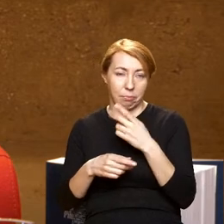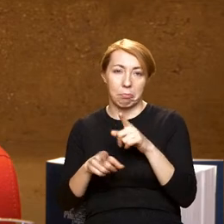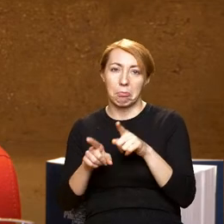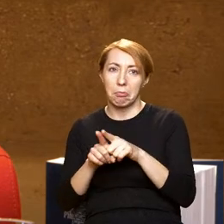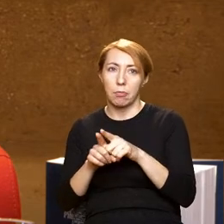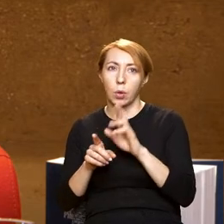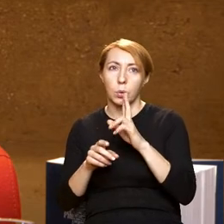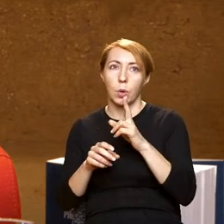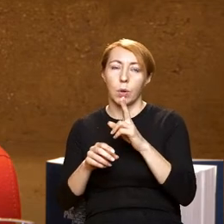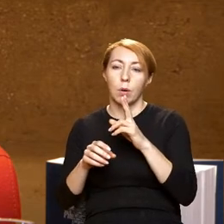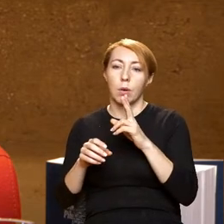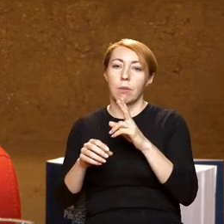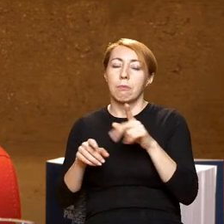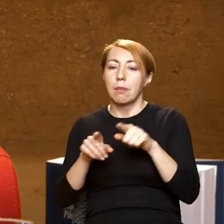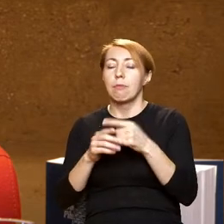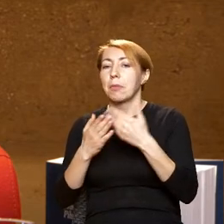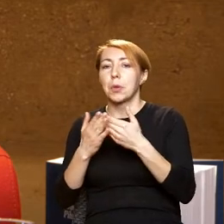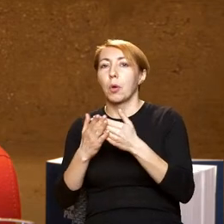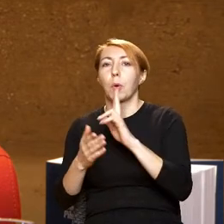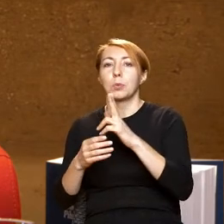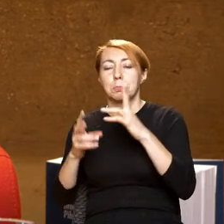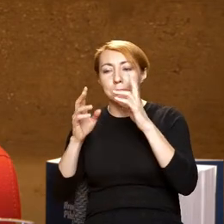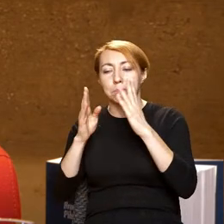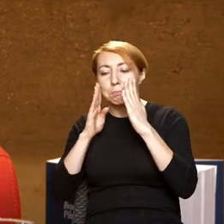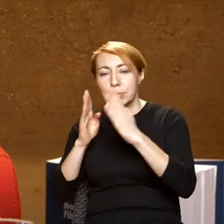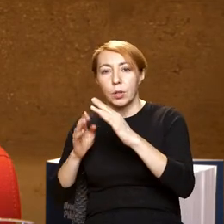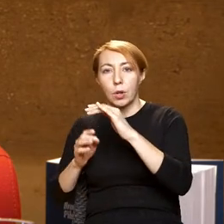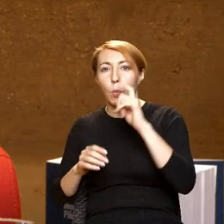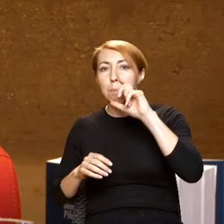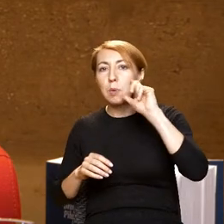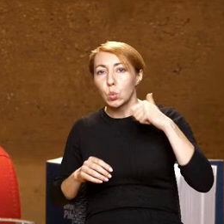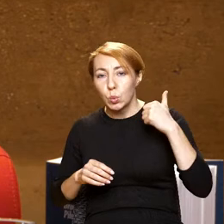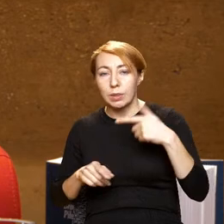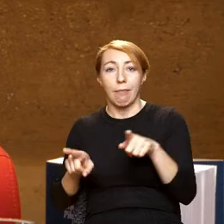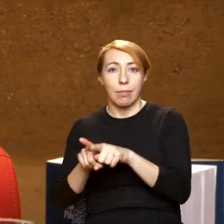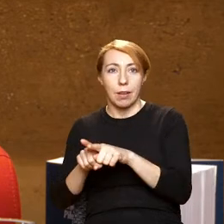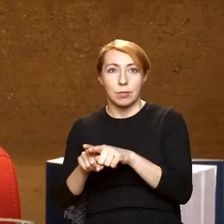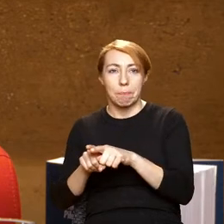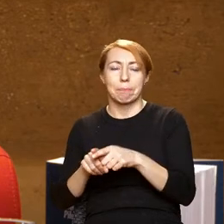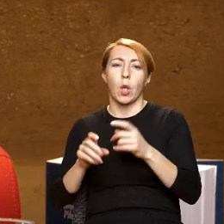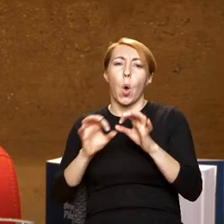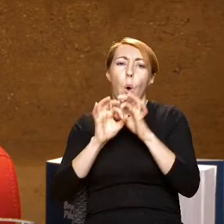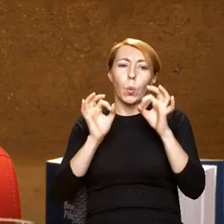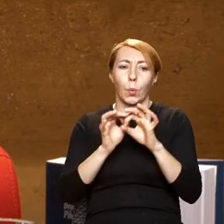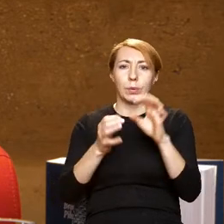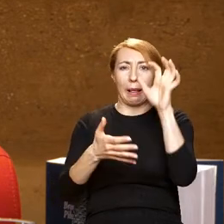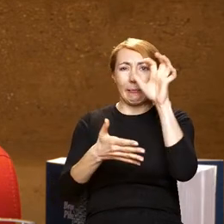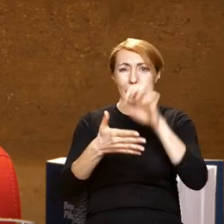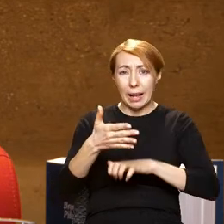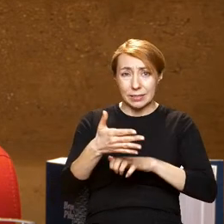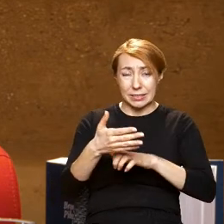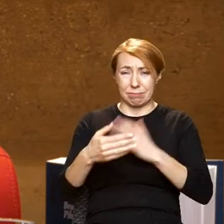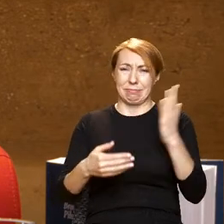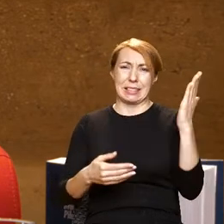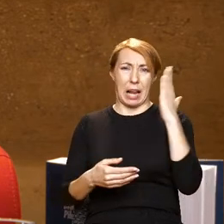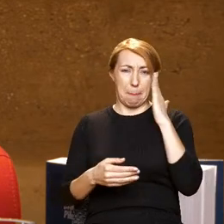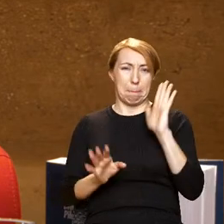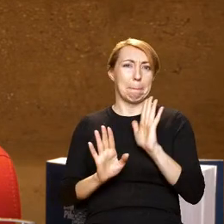historyków zajmujących się Józefem Piłsudskim, więc jakby sam tekst ogólnie był znany. Natomiast